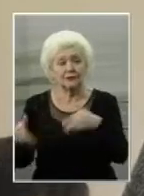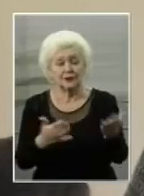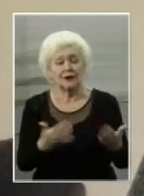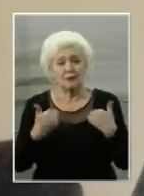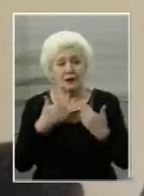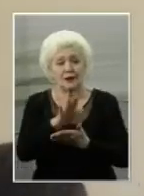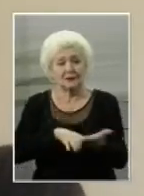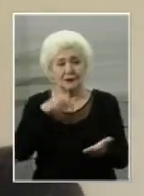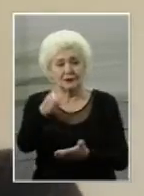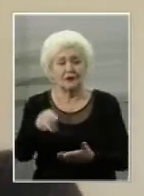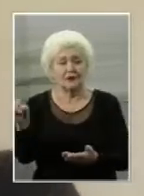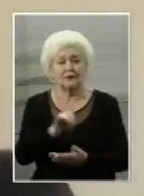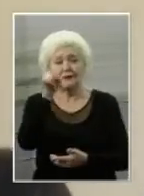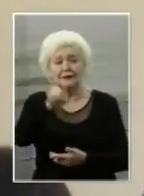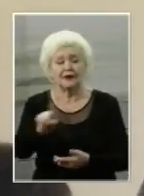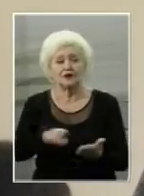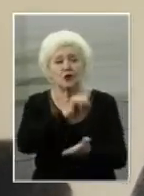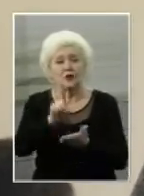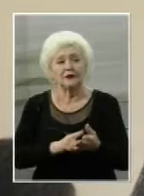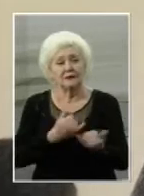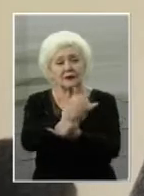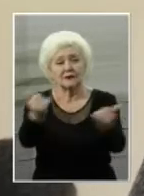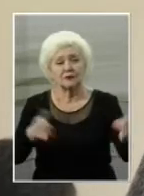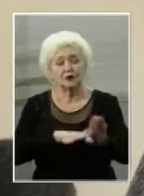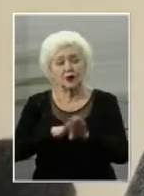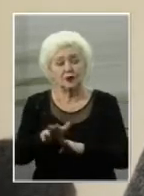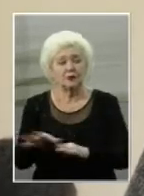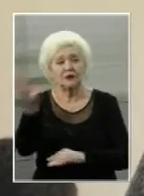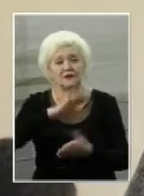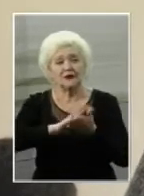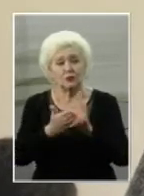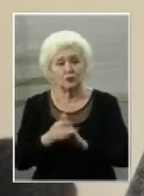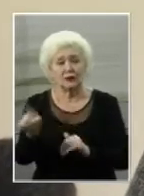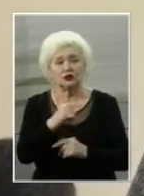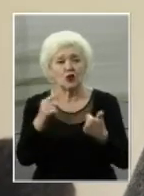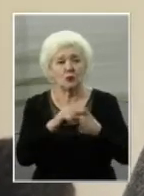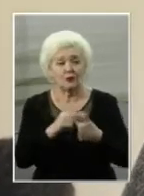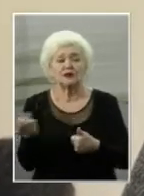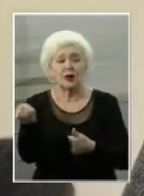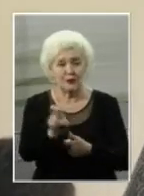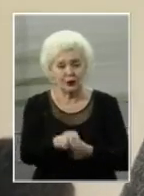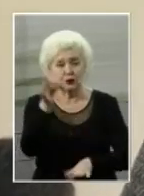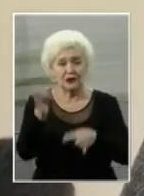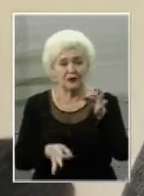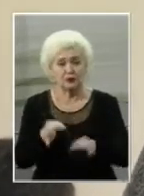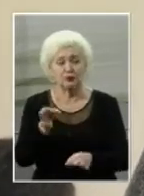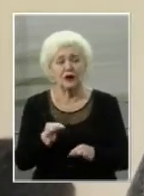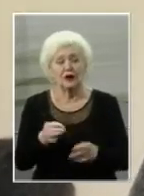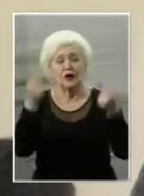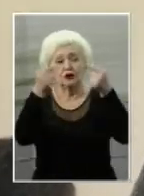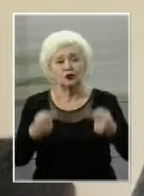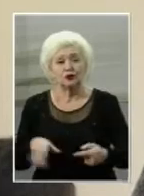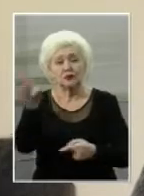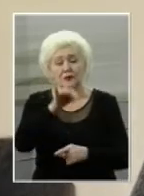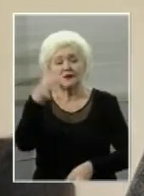моя заява і те, що повинен забезпечувати виконання всіх вимог щодо, по-перше, цієї явки і дотримання всіх